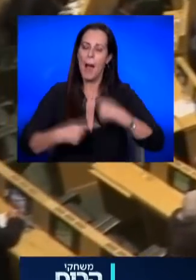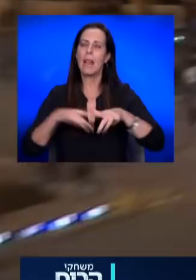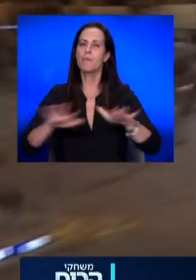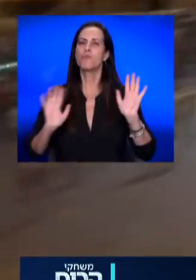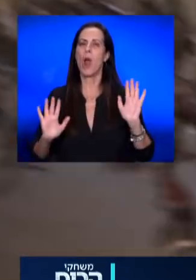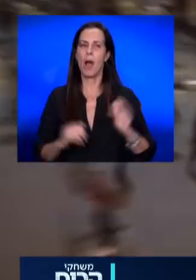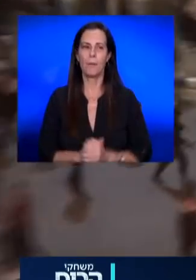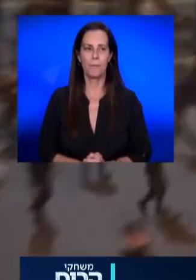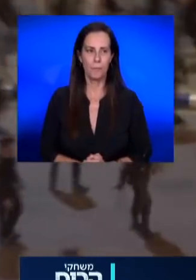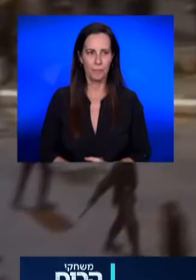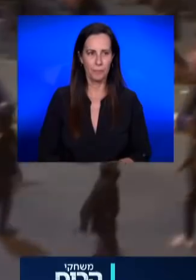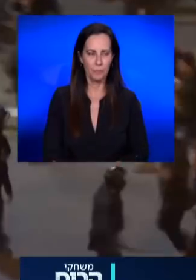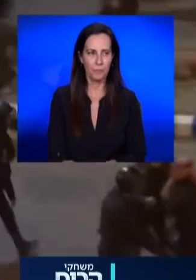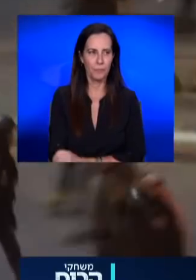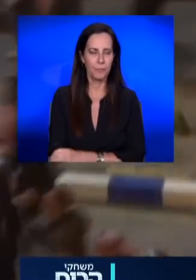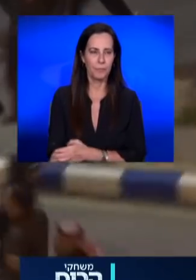הממשלה.